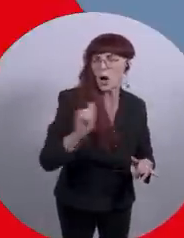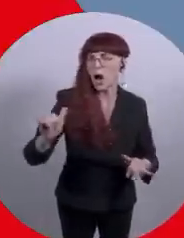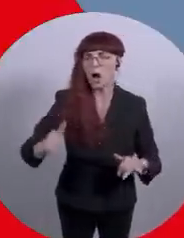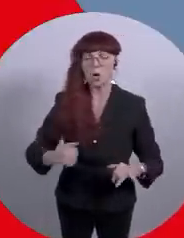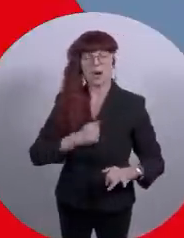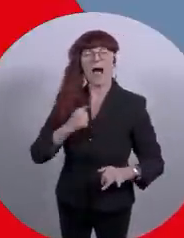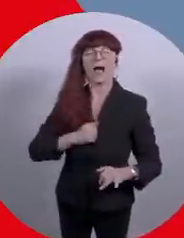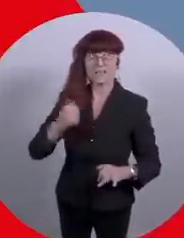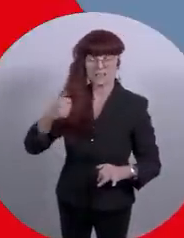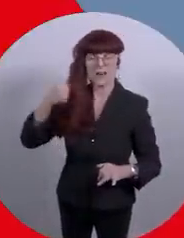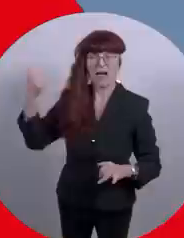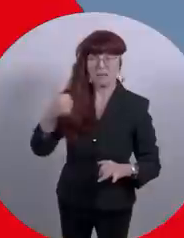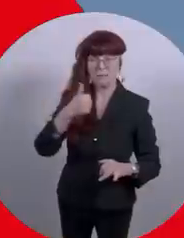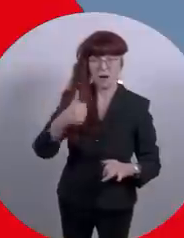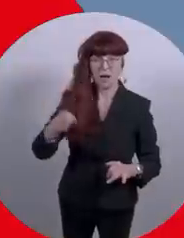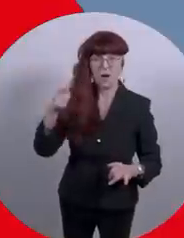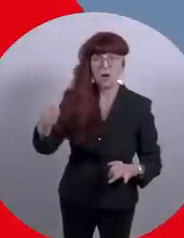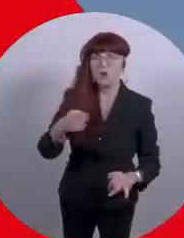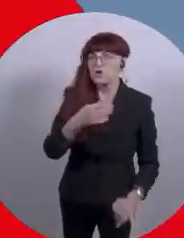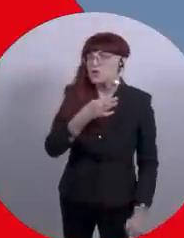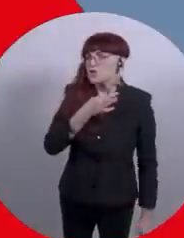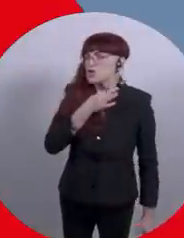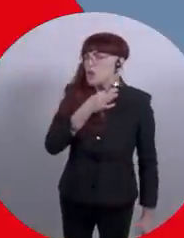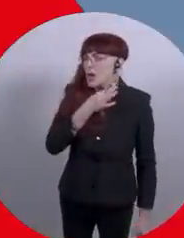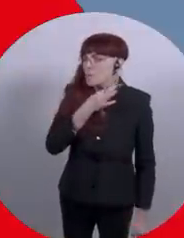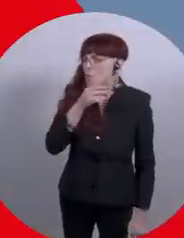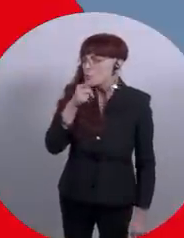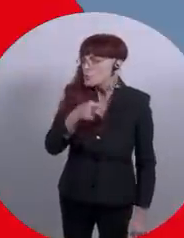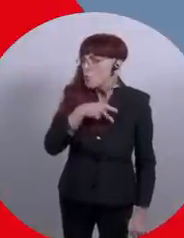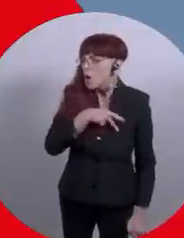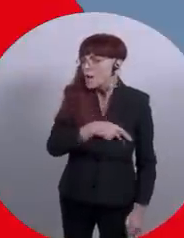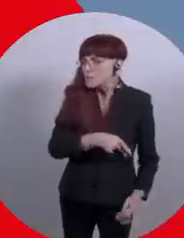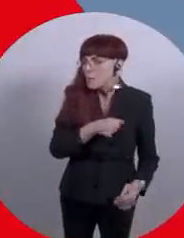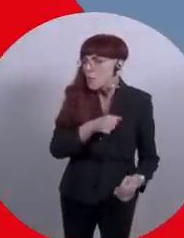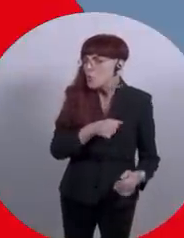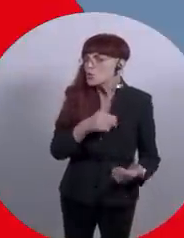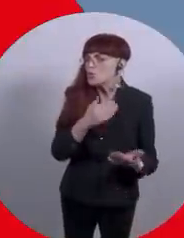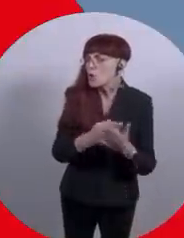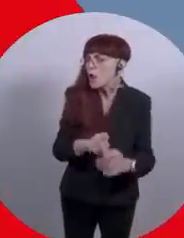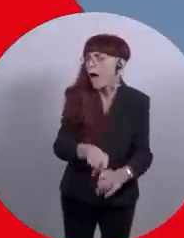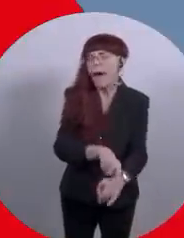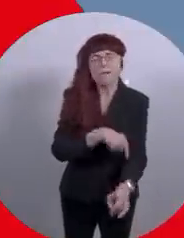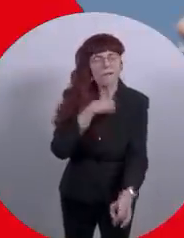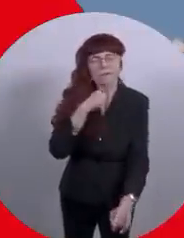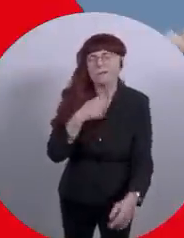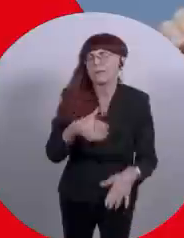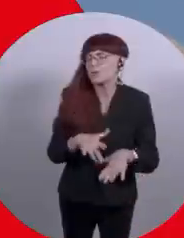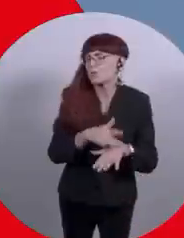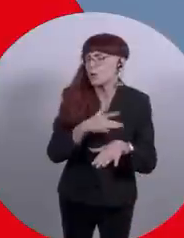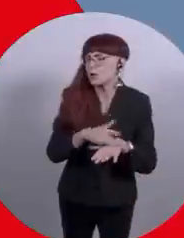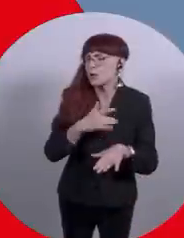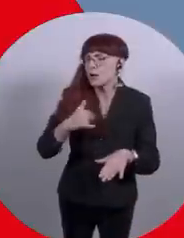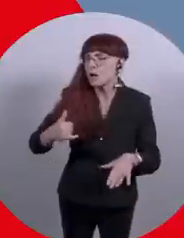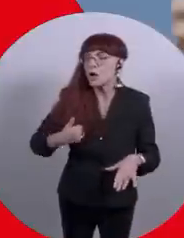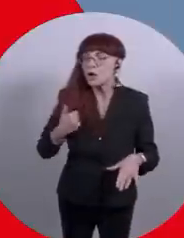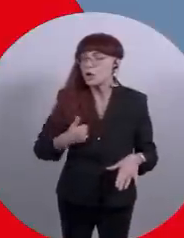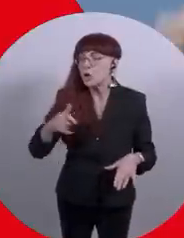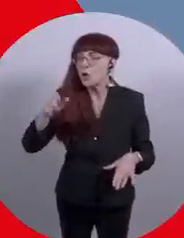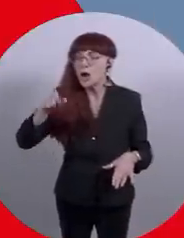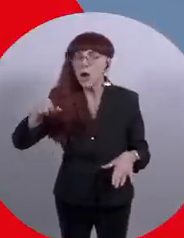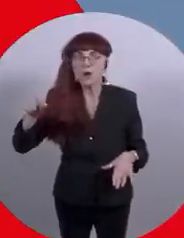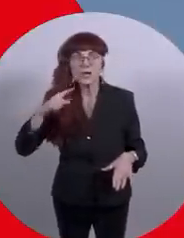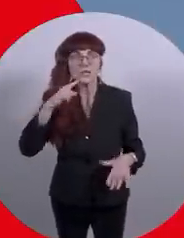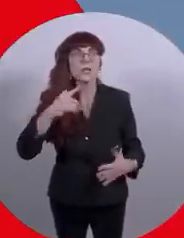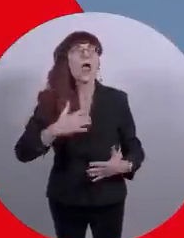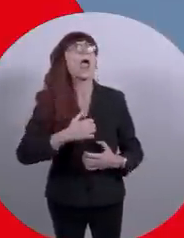die zum long long long nicht mehr spürbar war in der SPÖ es war Stimmung von Leuten wie junge Leute gesagt haben ich fühle